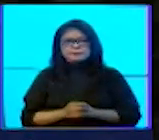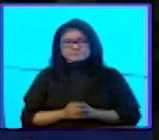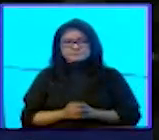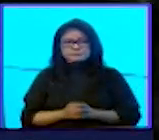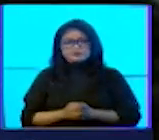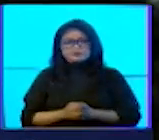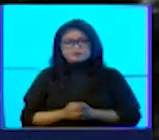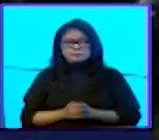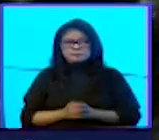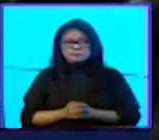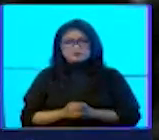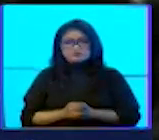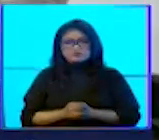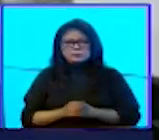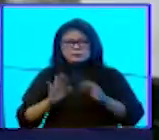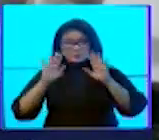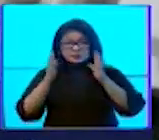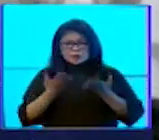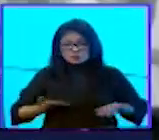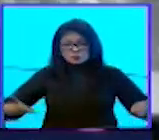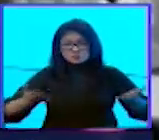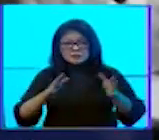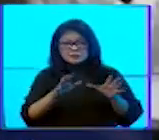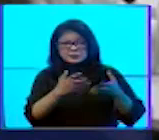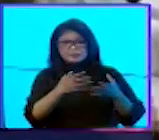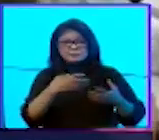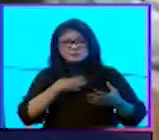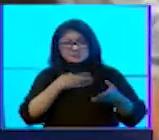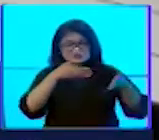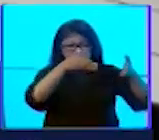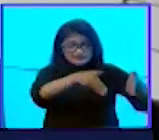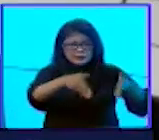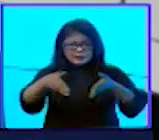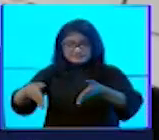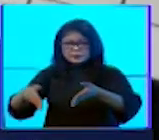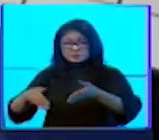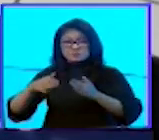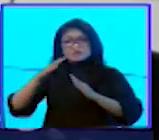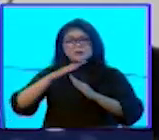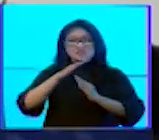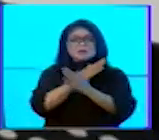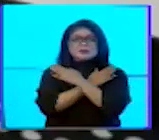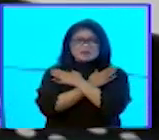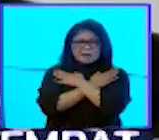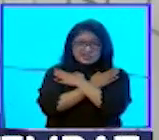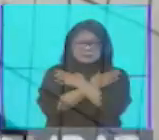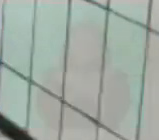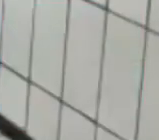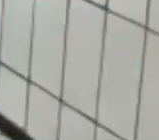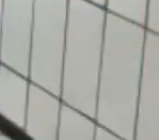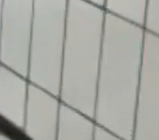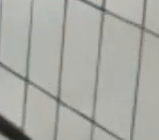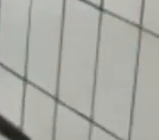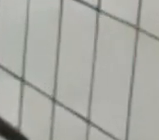Di media sosial beredar video tim relawan pemulasaran dan pemakaman jenazah COVID-19 beristirahat di sembarang tempat. Mulai dari